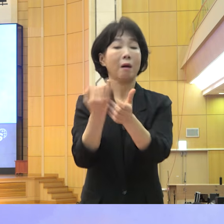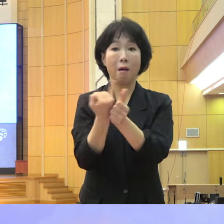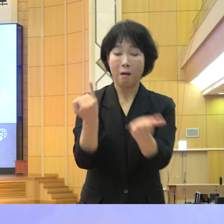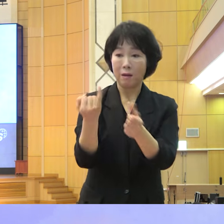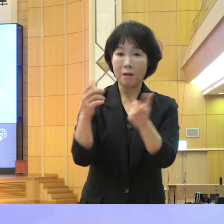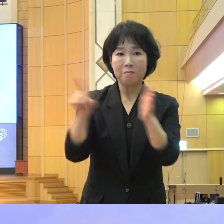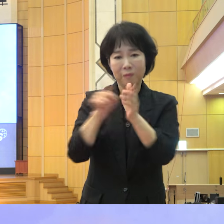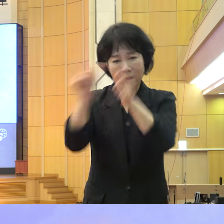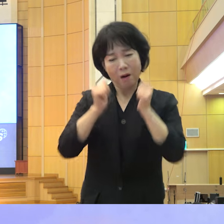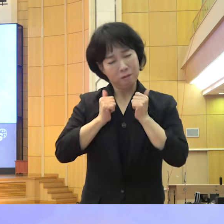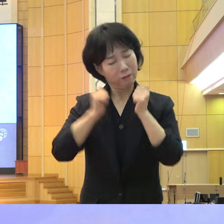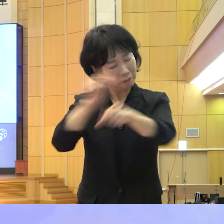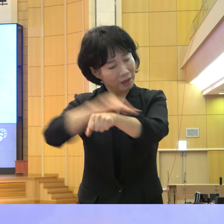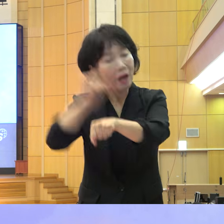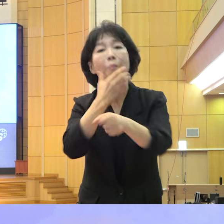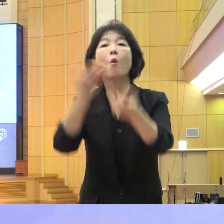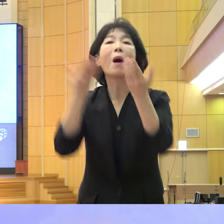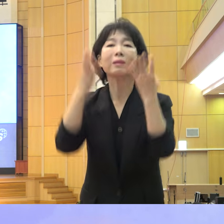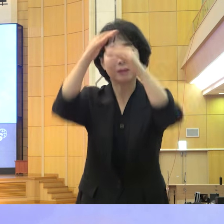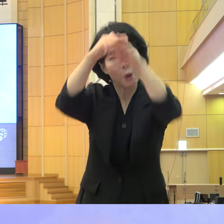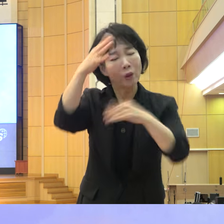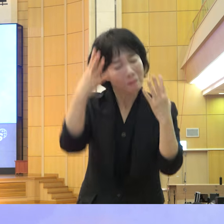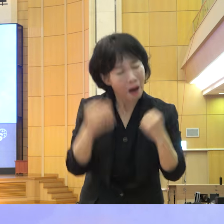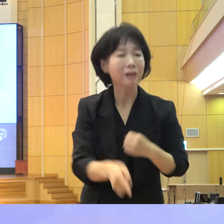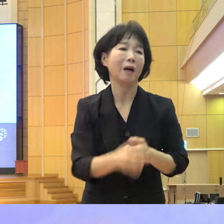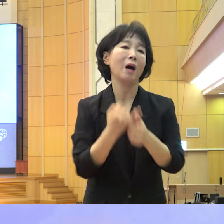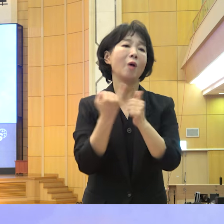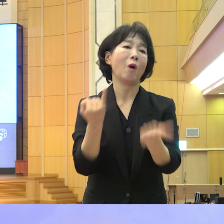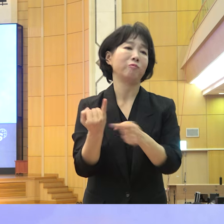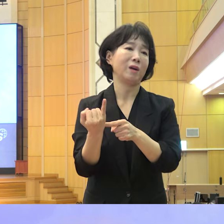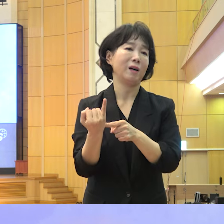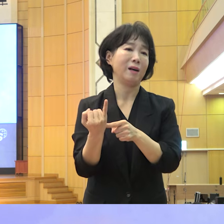생활 잘했고 축복받았던 일들이 너무나 많아요. 성경에 보면